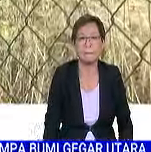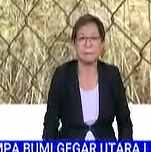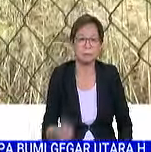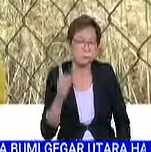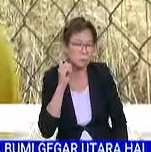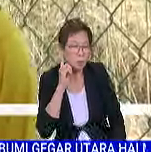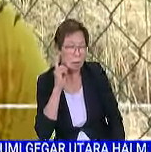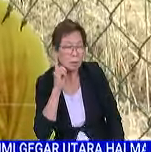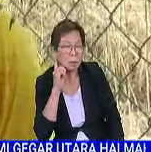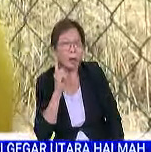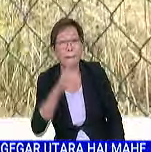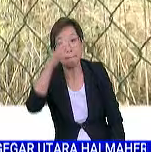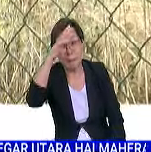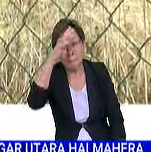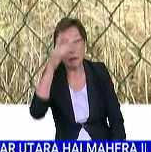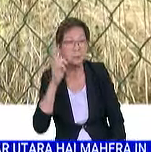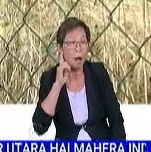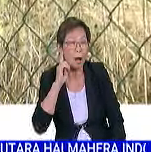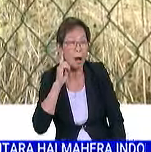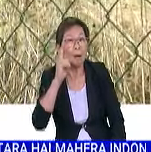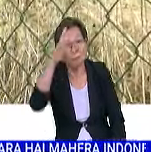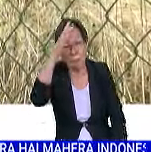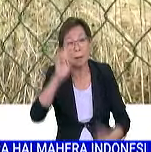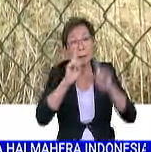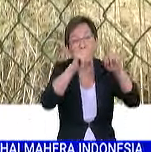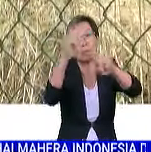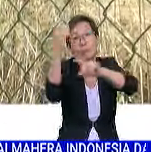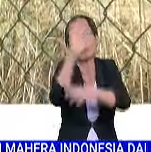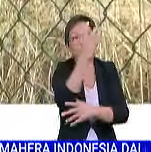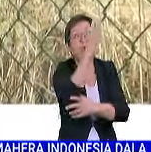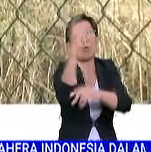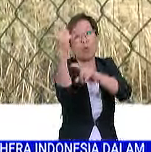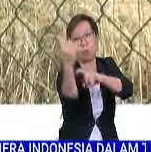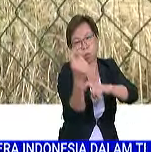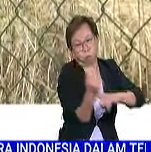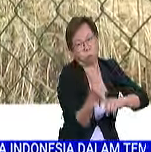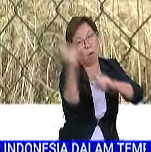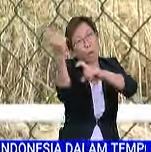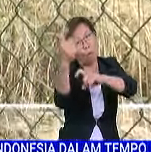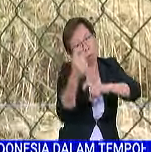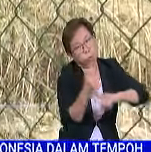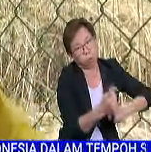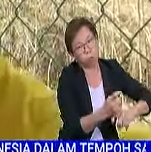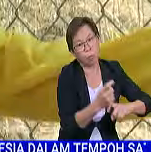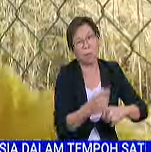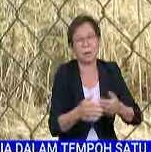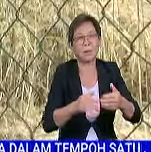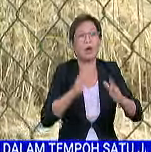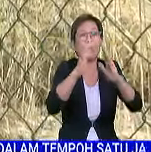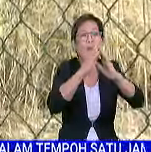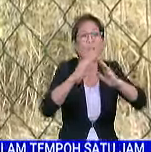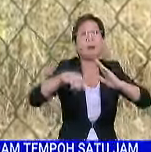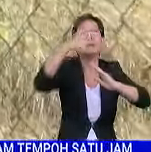Dengar-dengar dia pergi noreh getah. Lepas tu dia pergi toreh getah depan rumah